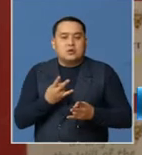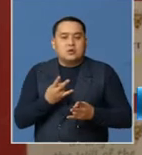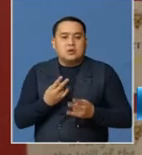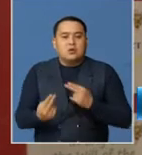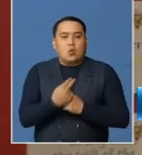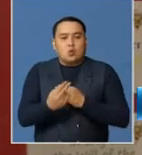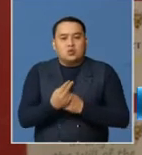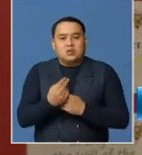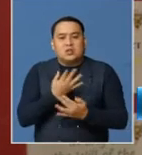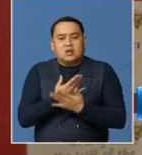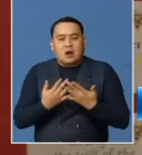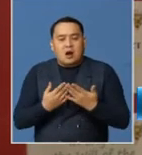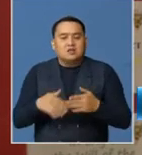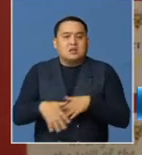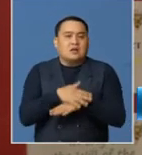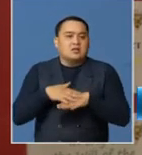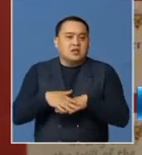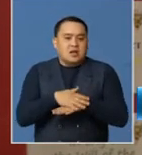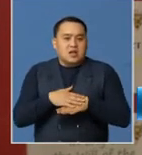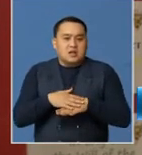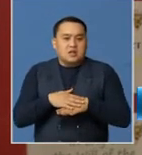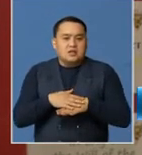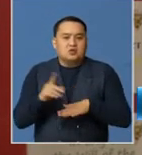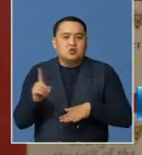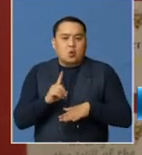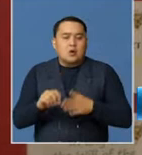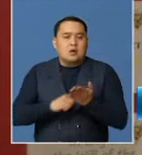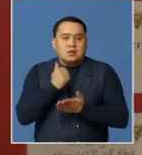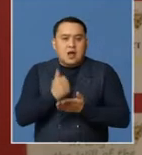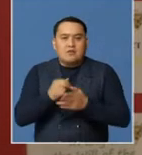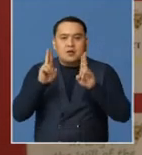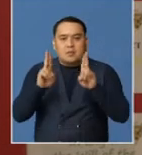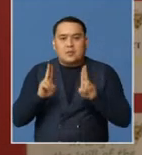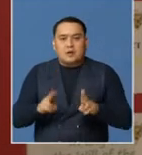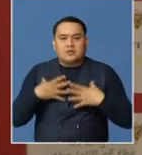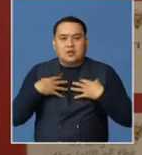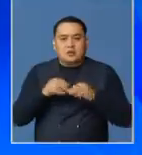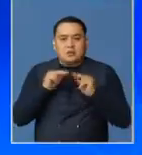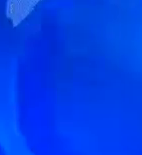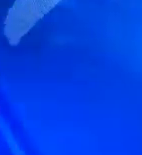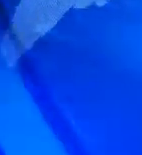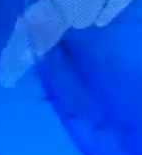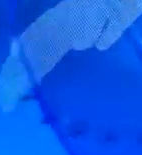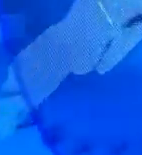прививать различным категориям населения основные правила здорового питания.